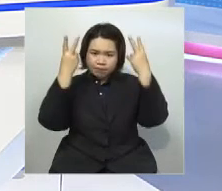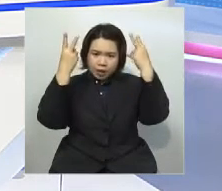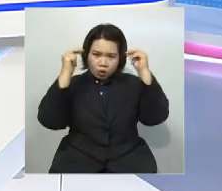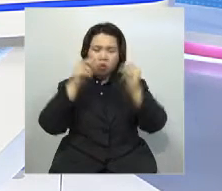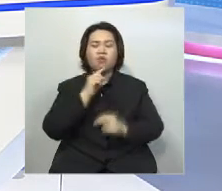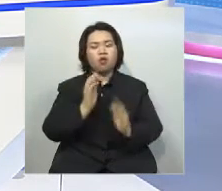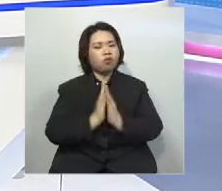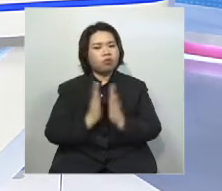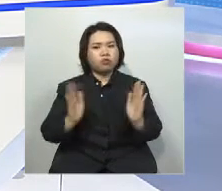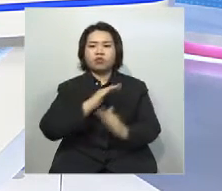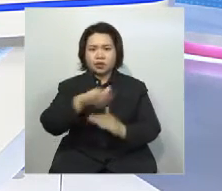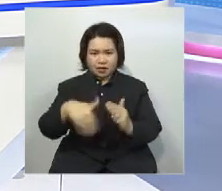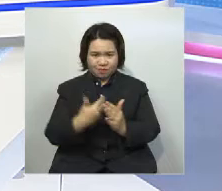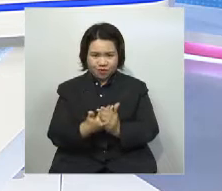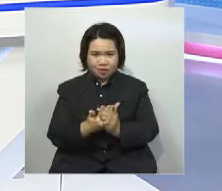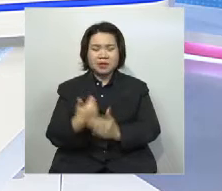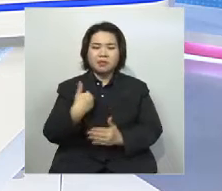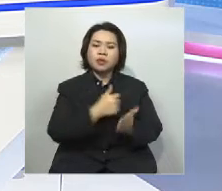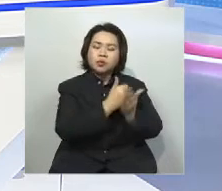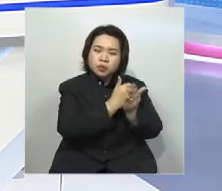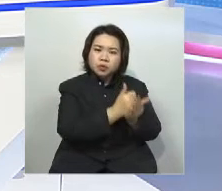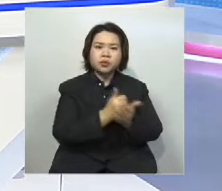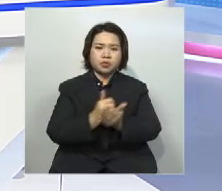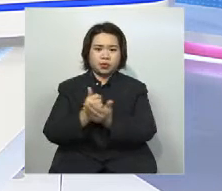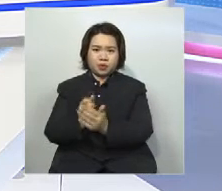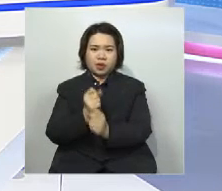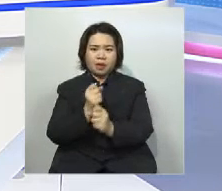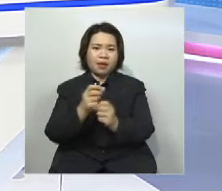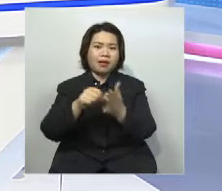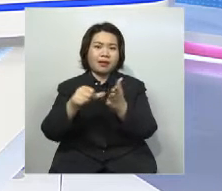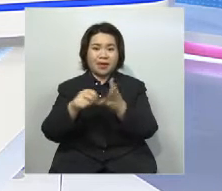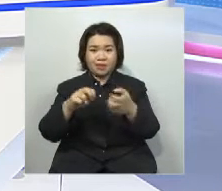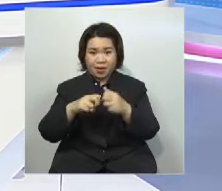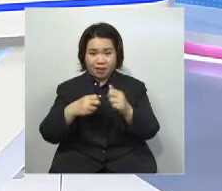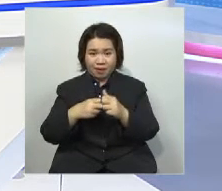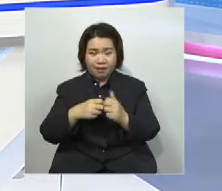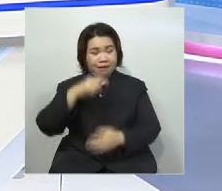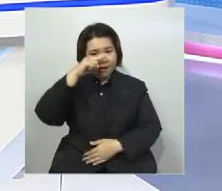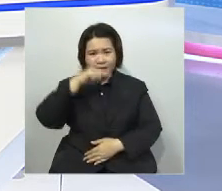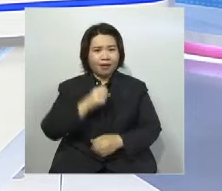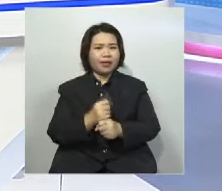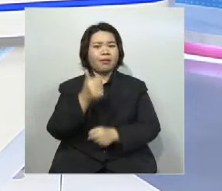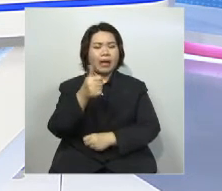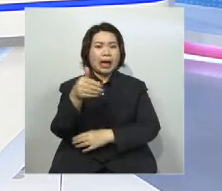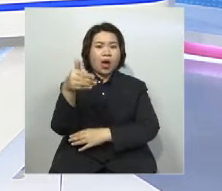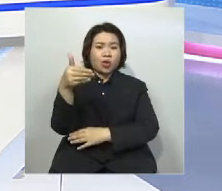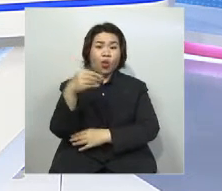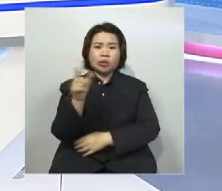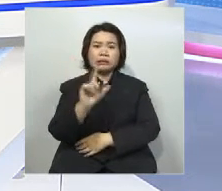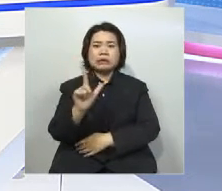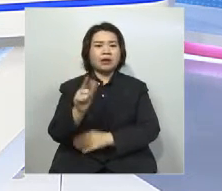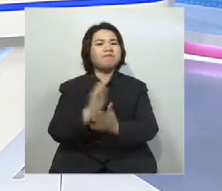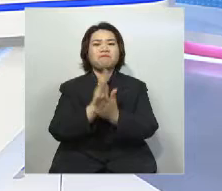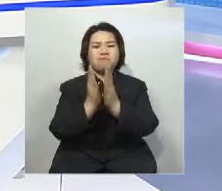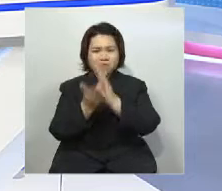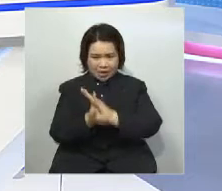ฐมนตรีจึงได้ขอบคุณทุกภาคส่วนนะคะที่ช่วยกันในการขับเคลื่อนแก้ปัญหาจนไทยได้รับการปลดธงเหลืองทำการ